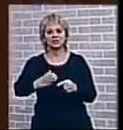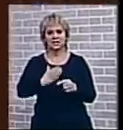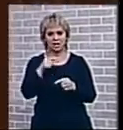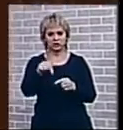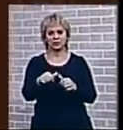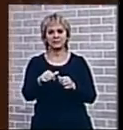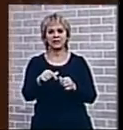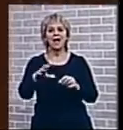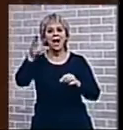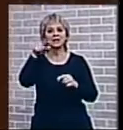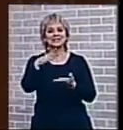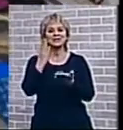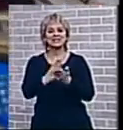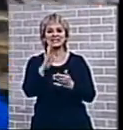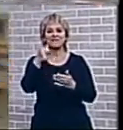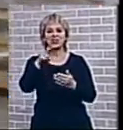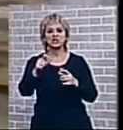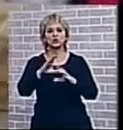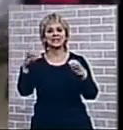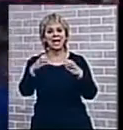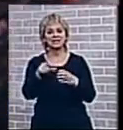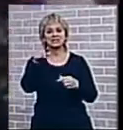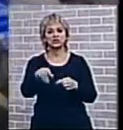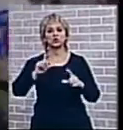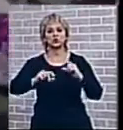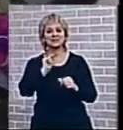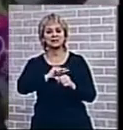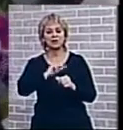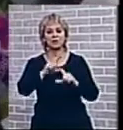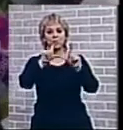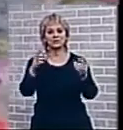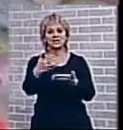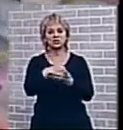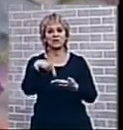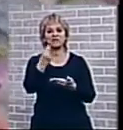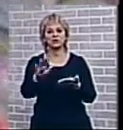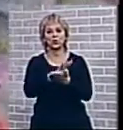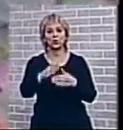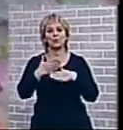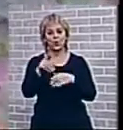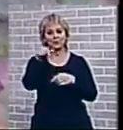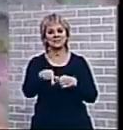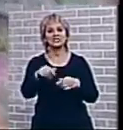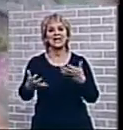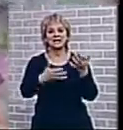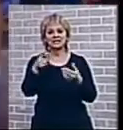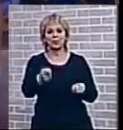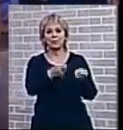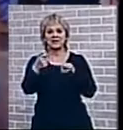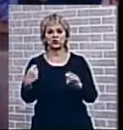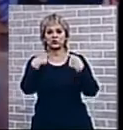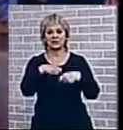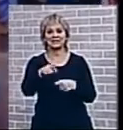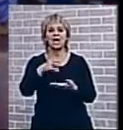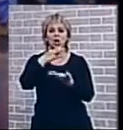страшно. В академии есть волонтерский отряд. Сейчас студенты работают в пунктах сбора и выдачи гумпомощи. Разгружают привезенные